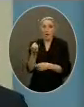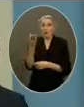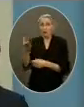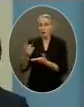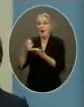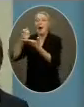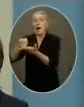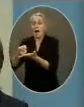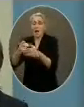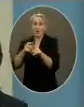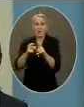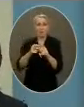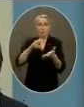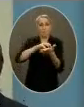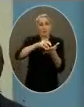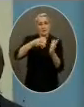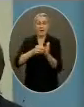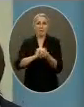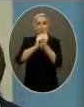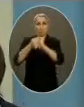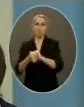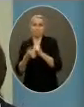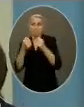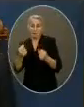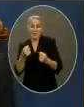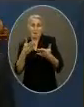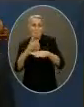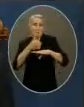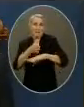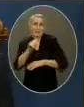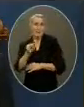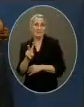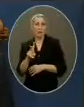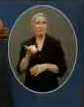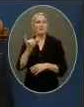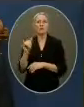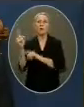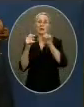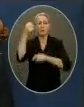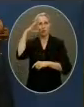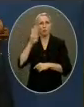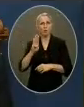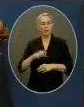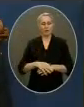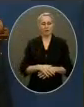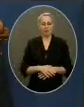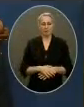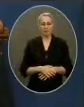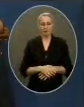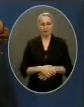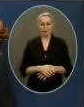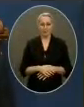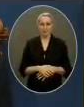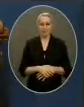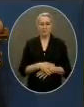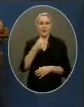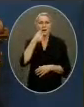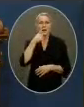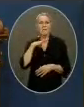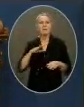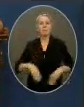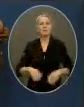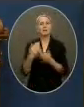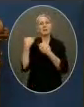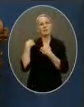accès à la télévision? C'est ça, la question que M. Boucher se pose. Mme la ministre responsable des aînés.